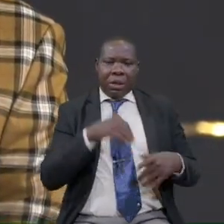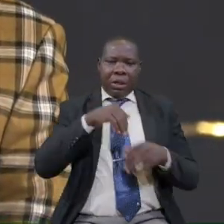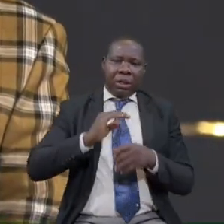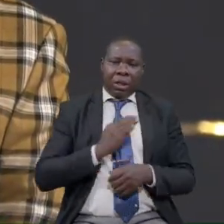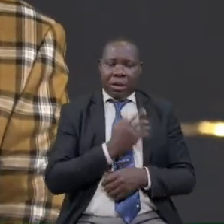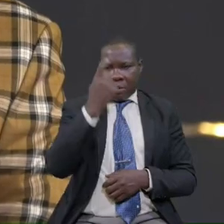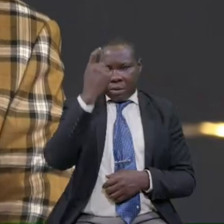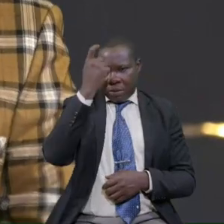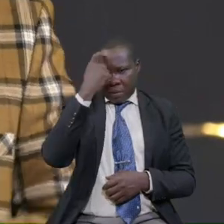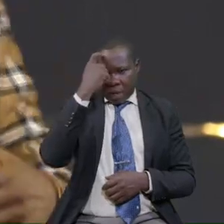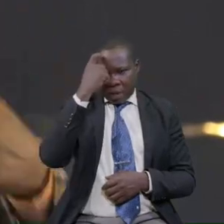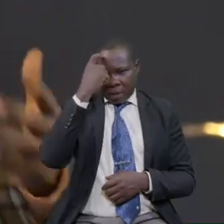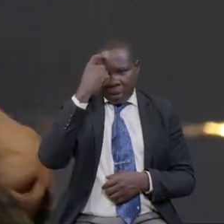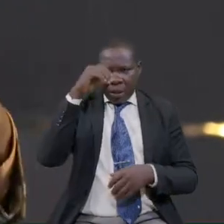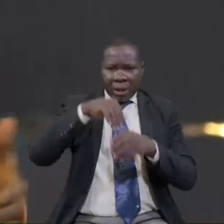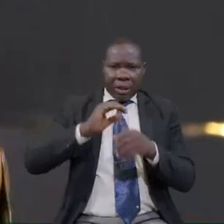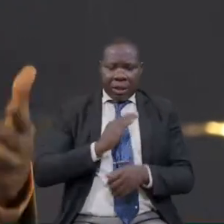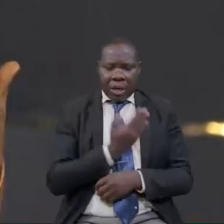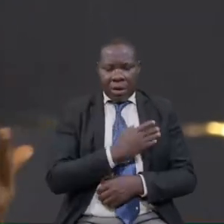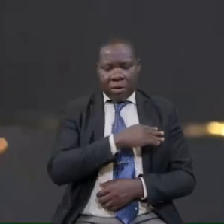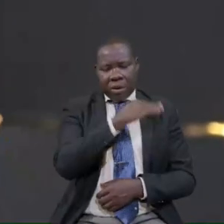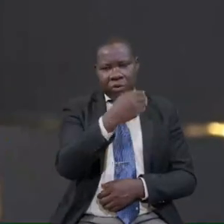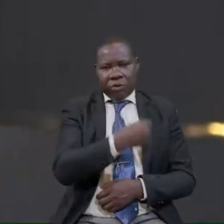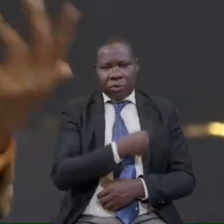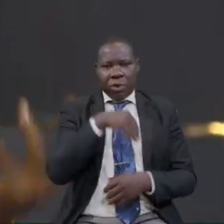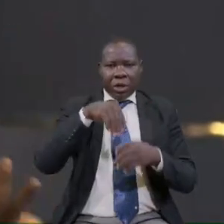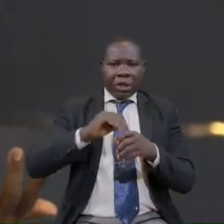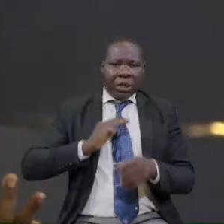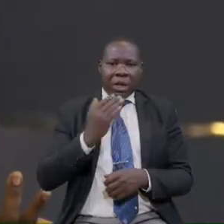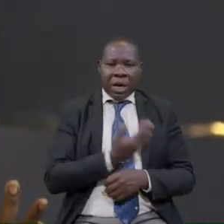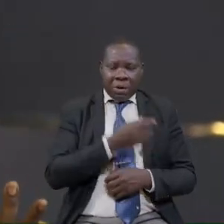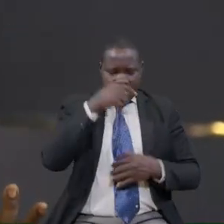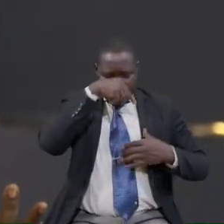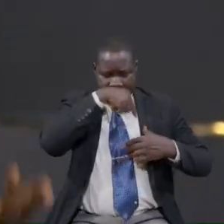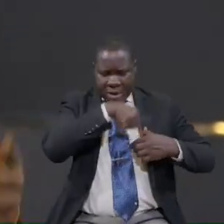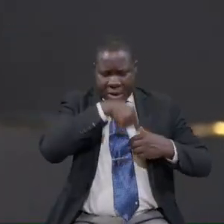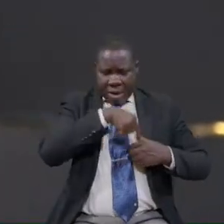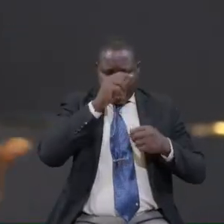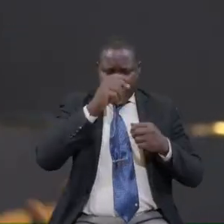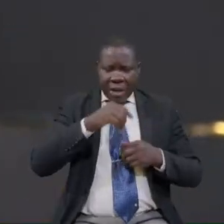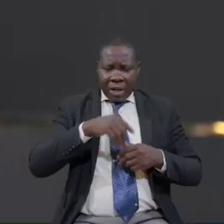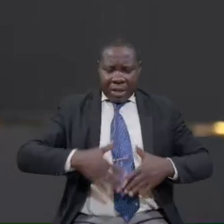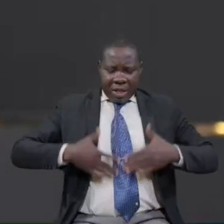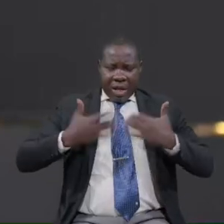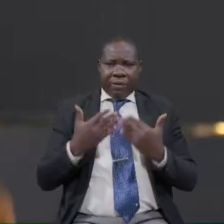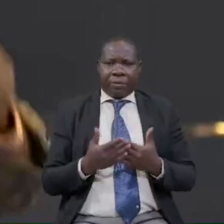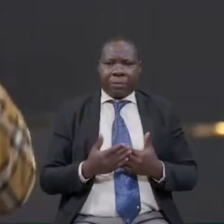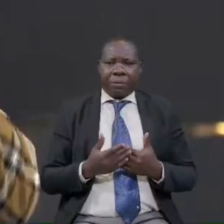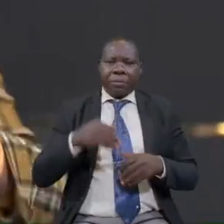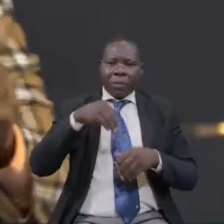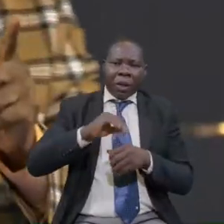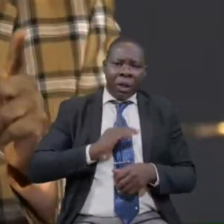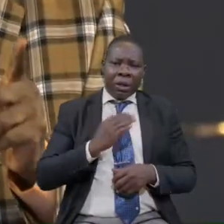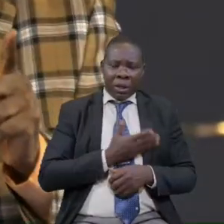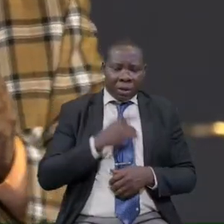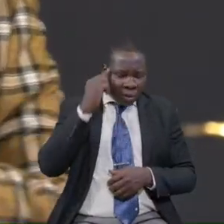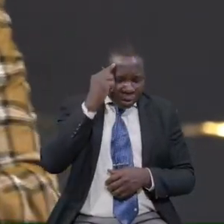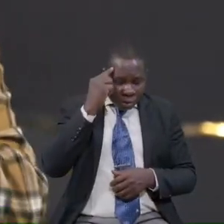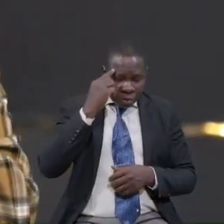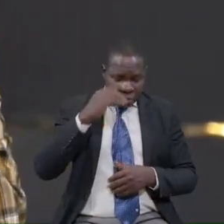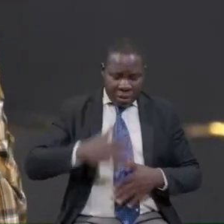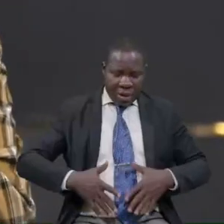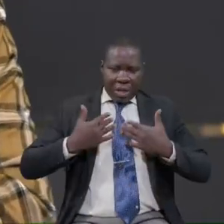esprit, dans notre âme, dans notre homme intérieur, dans notre vie intérieure, dans nos